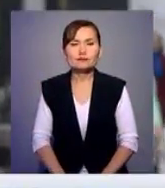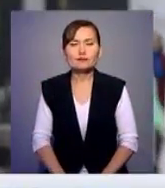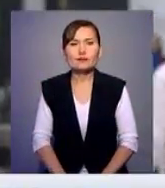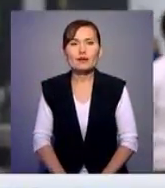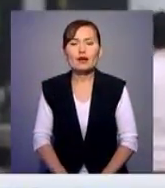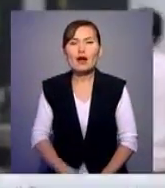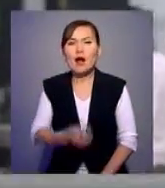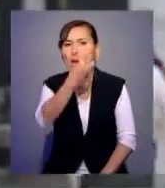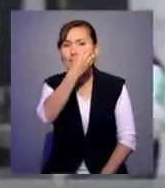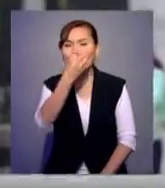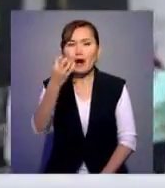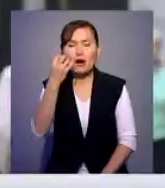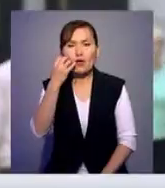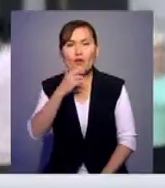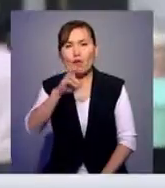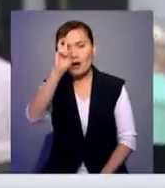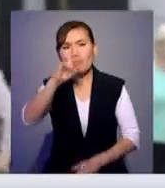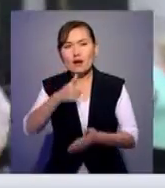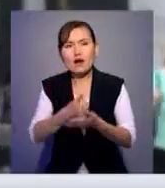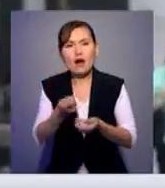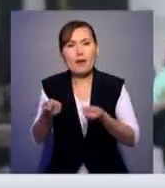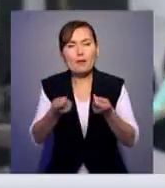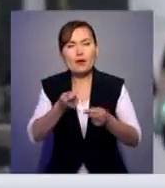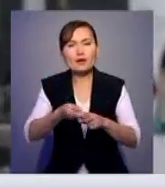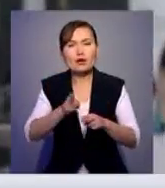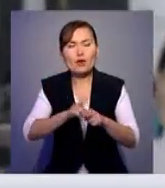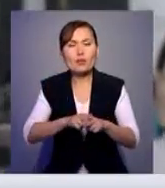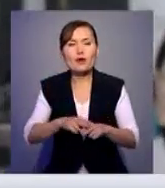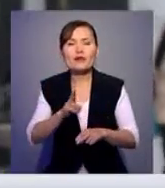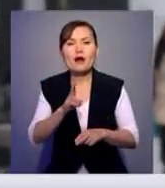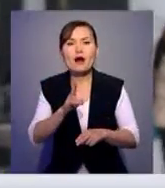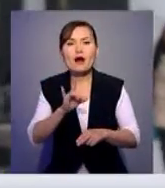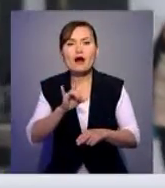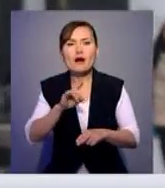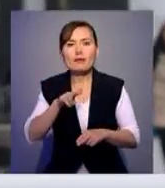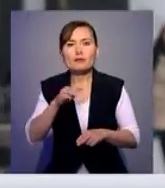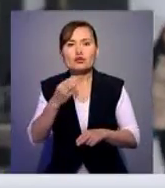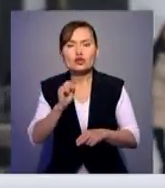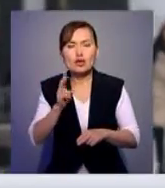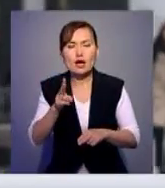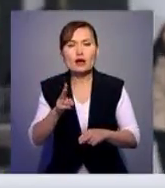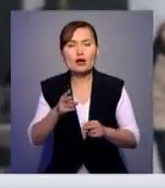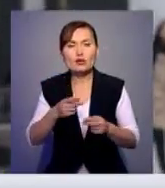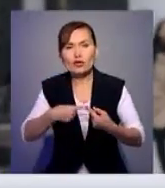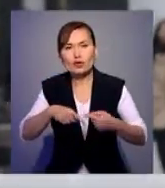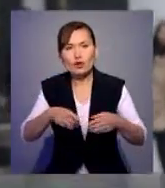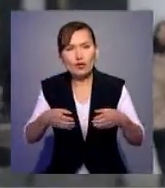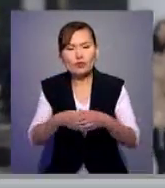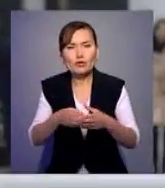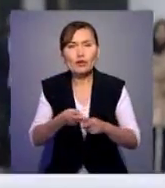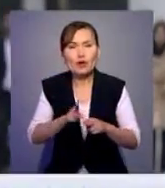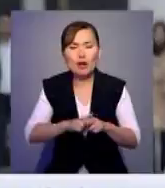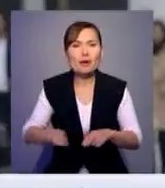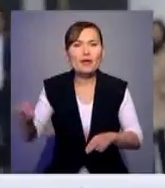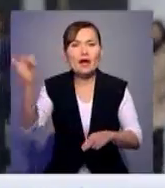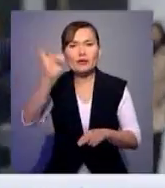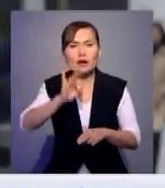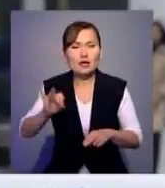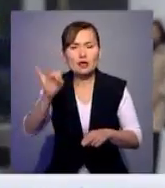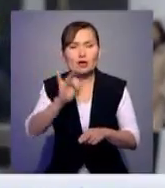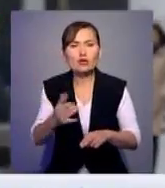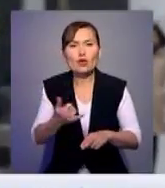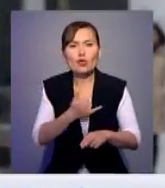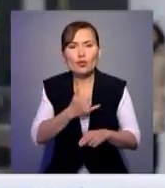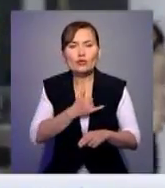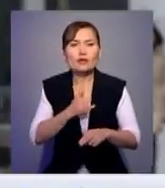Моңғол империясында түркілердің, соның ішінде қыпшақтардың орны ерекше. Тарихи деректерге қарағанда, көбіне ханның жеке жасағы